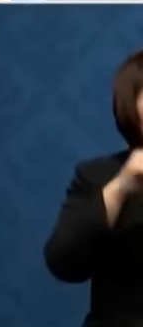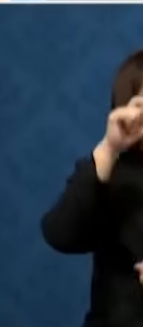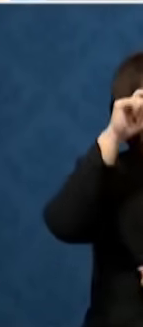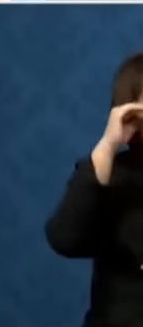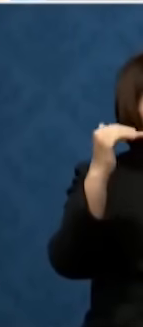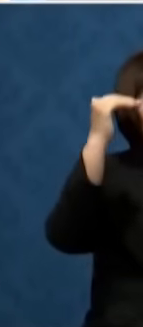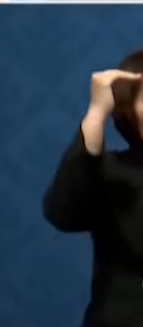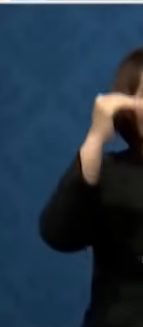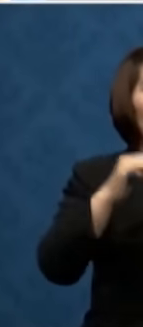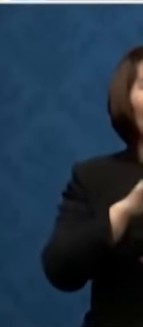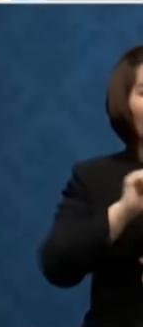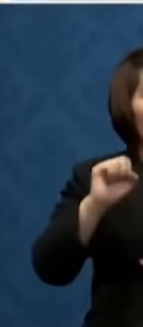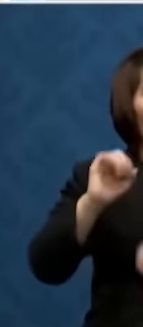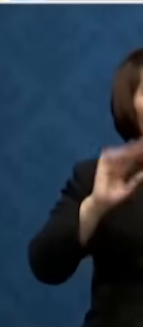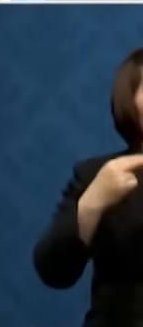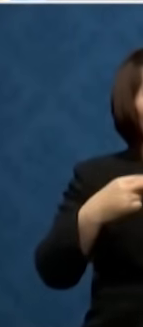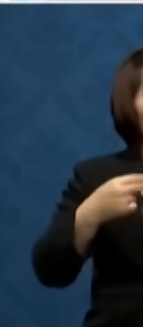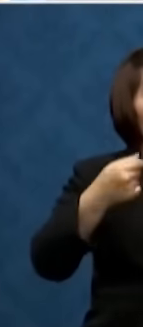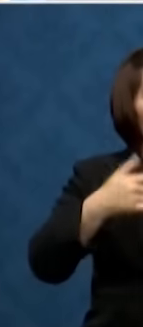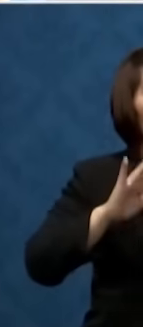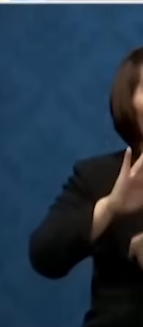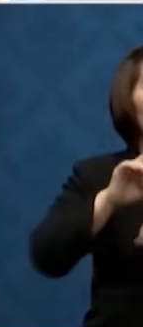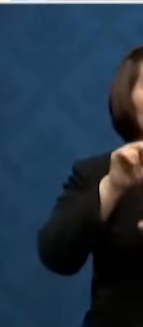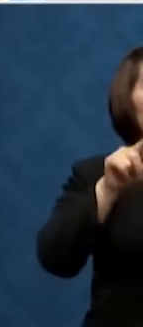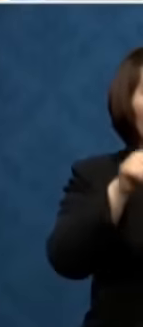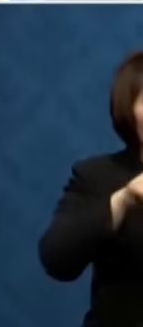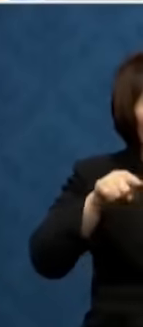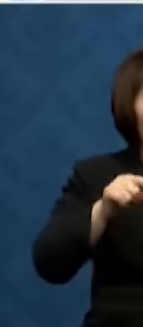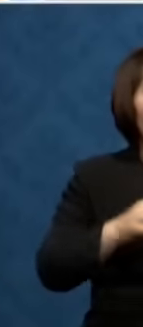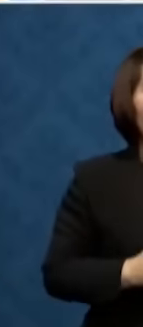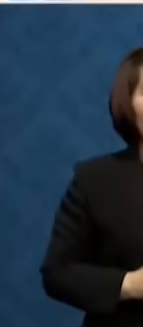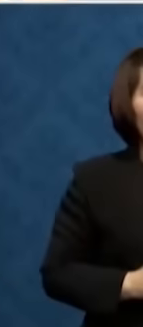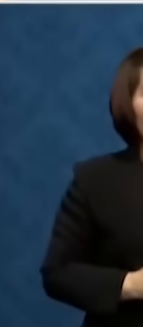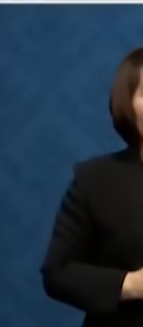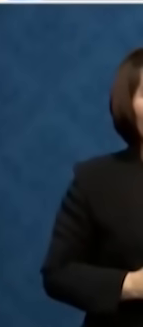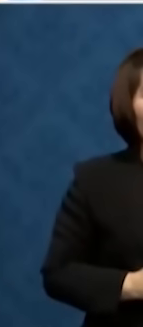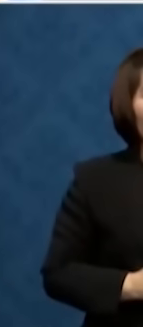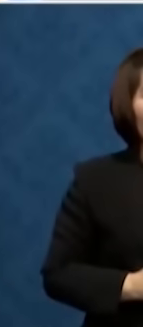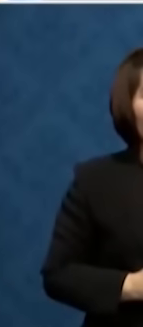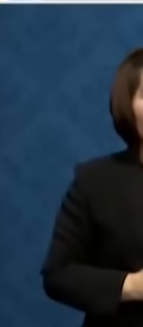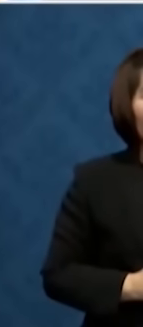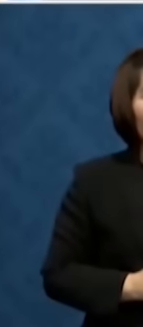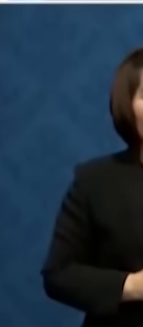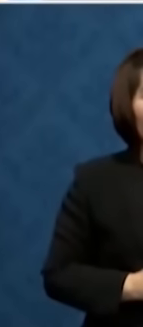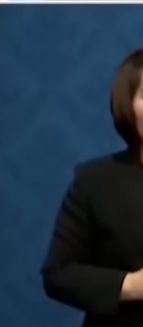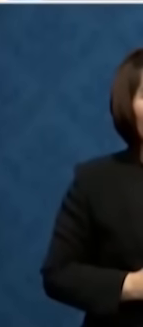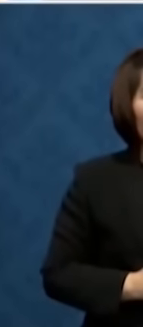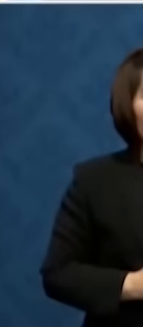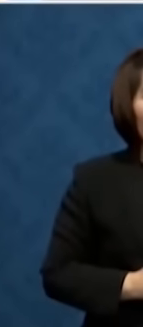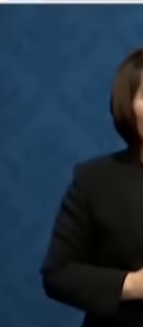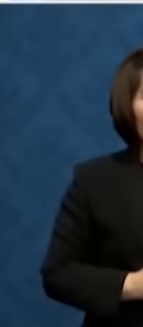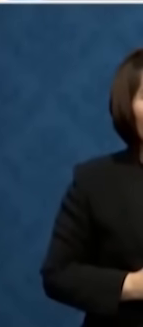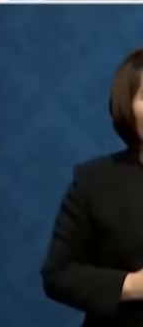ฎรบัญชีรายชื่อพรรคก้าวไกลในฐานะสมาชิกรัฐสภากรณีนี้นะครับเป็นกรณีที่เร